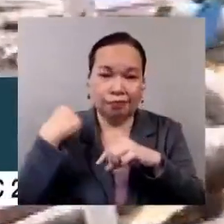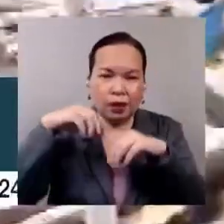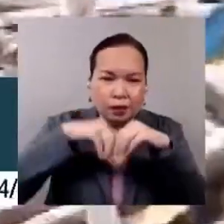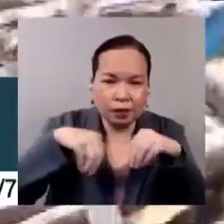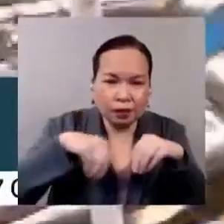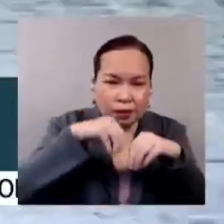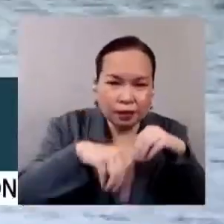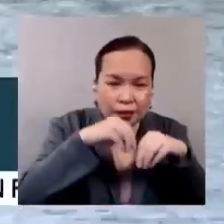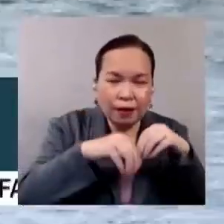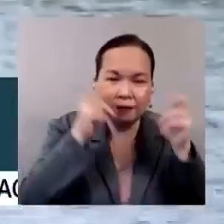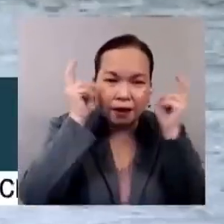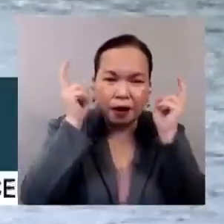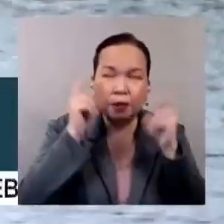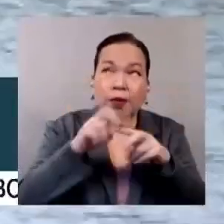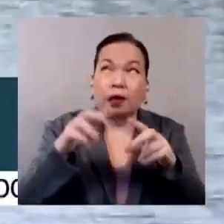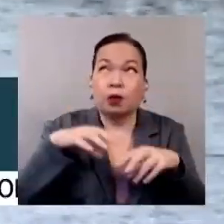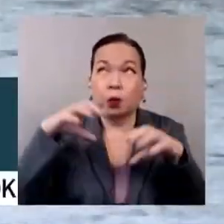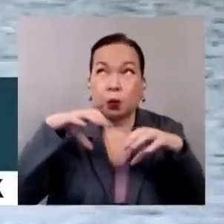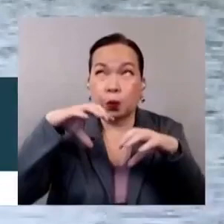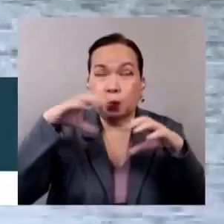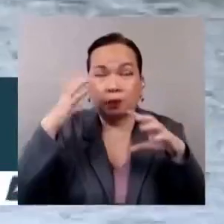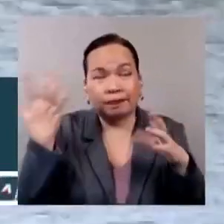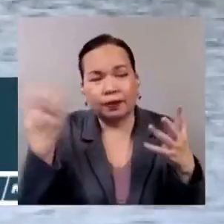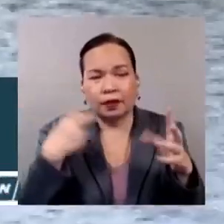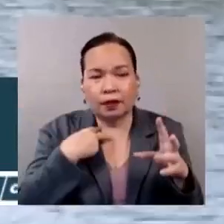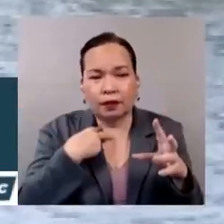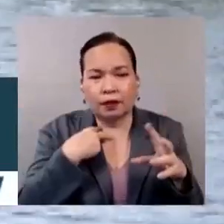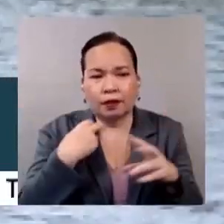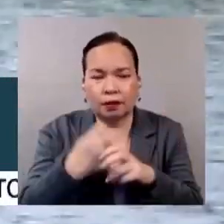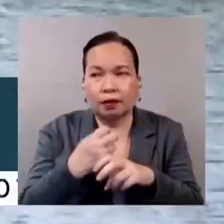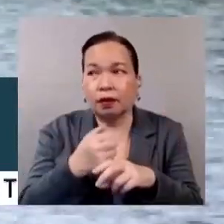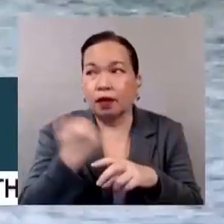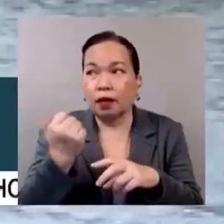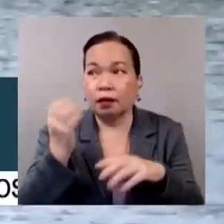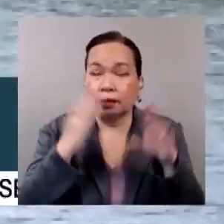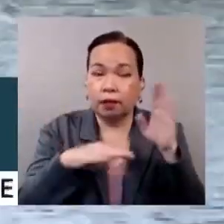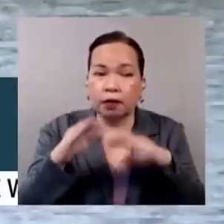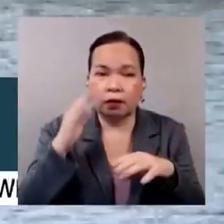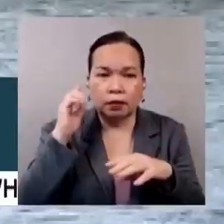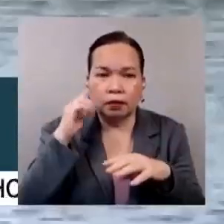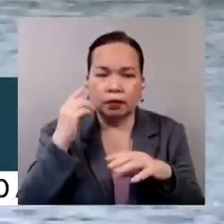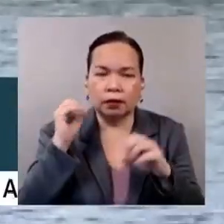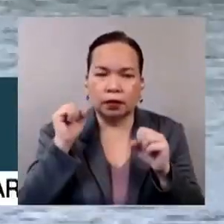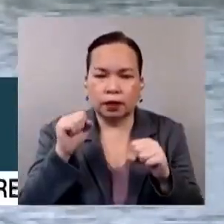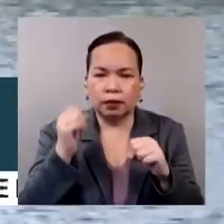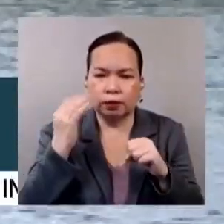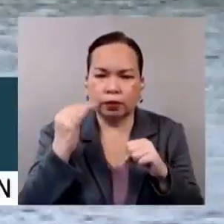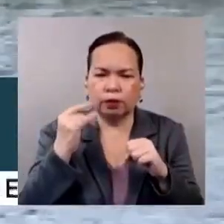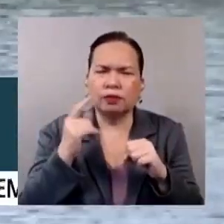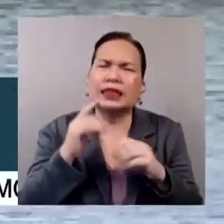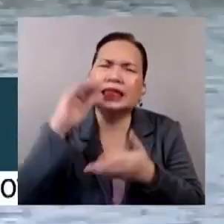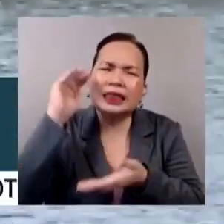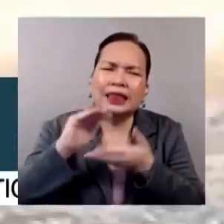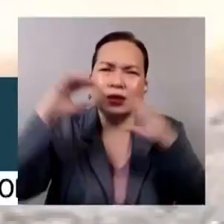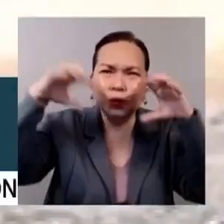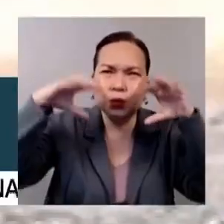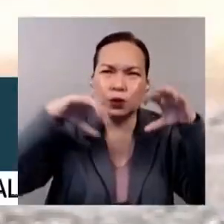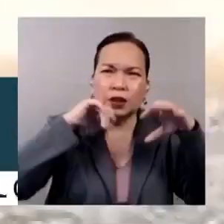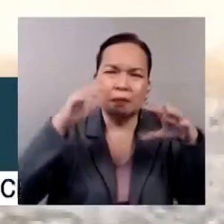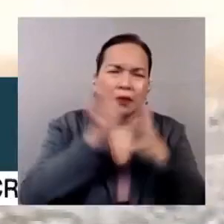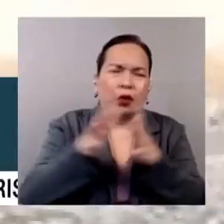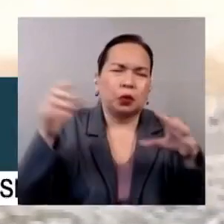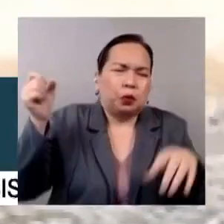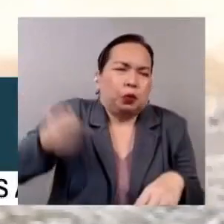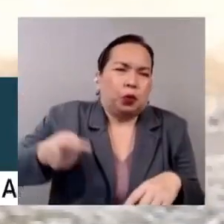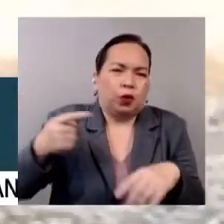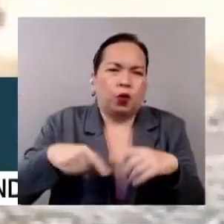naman. Another problema ulit. So, sana hindi na kami malakasan ng bagyo this time kasi palaging tinatamaan